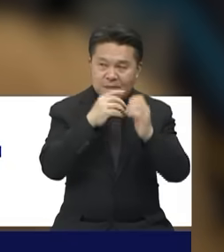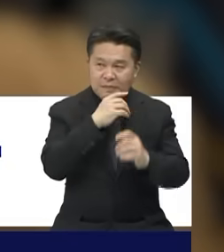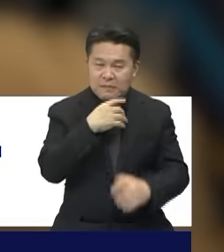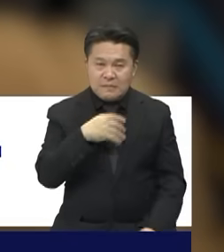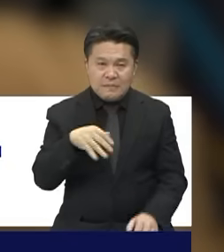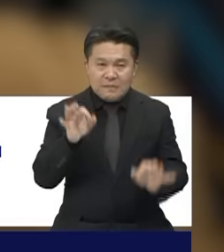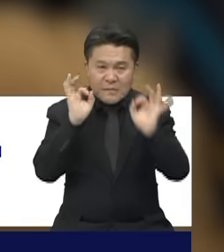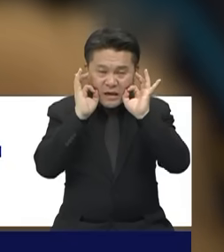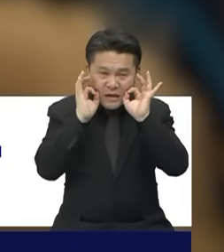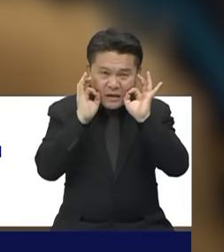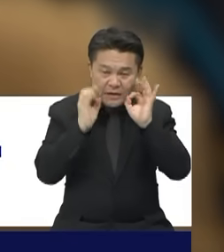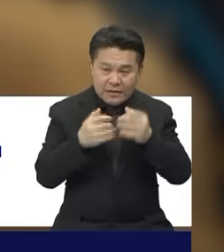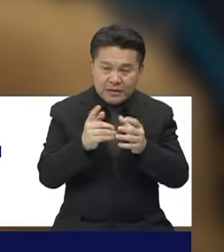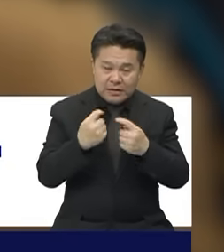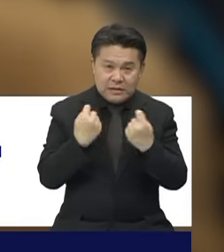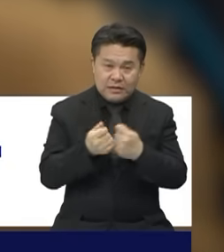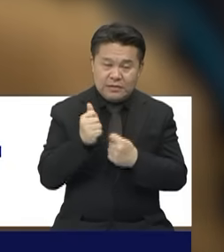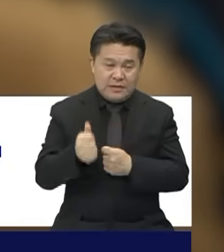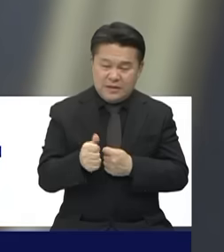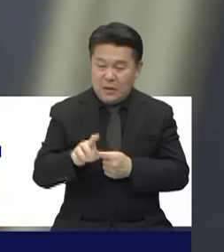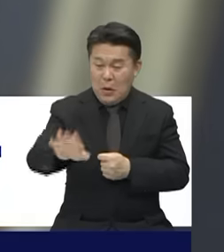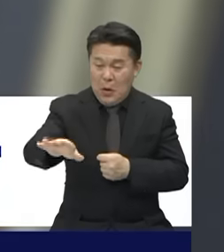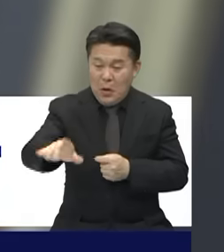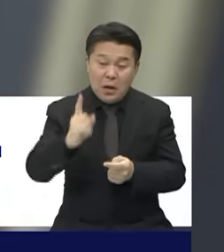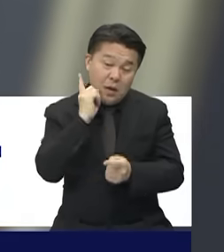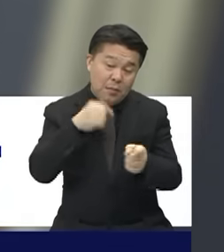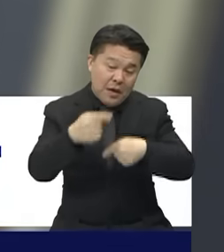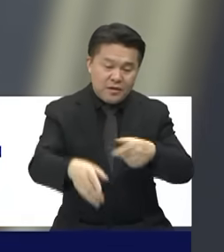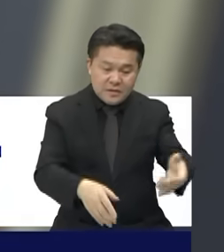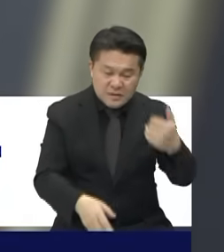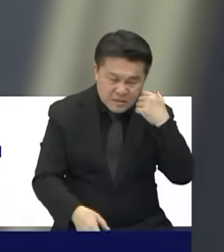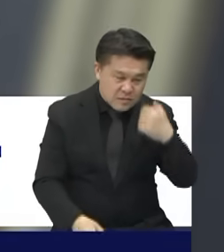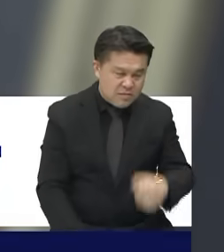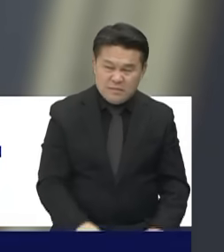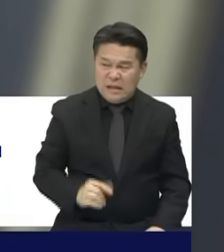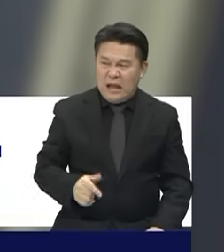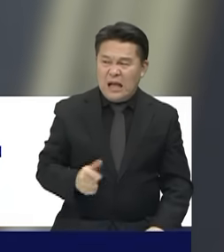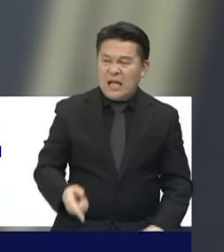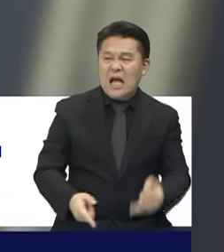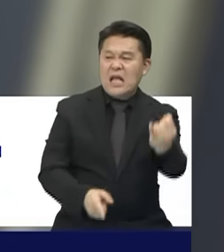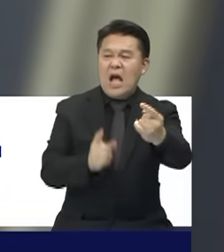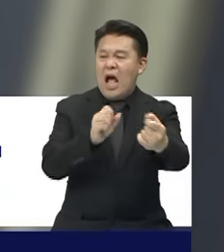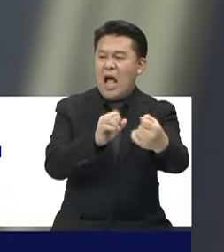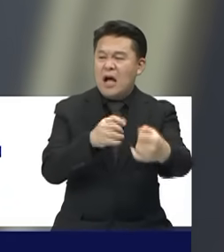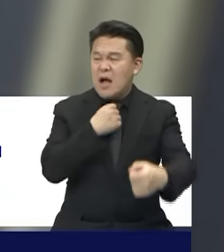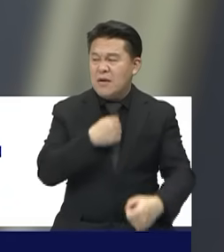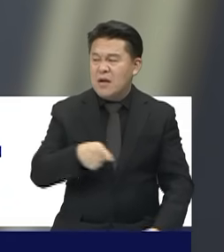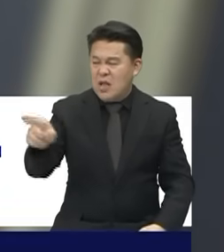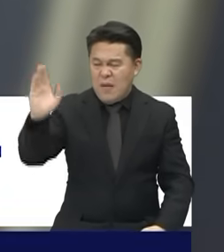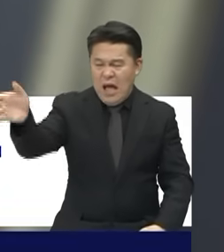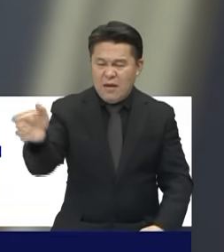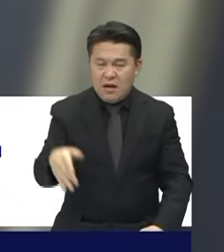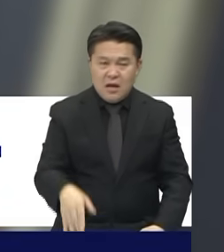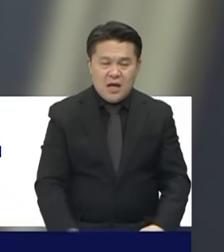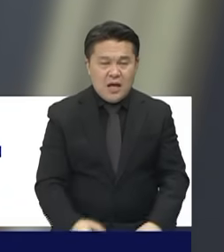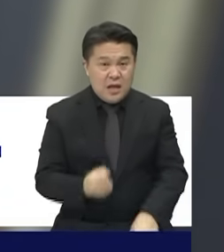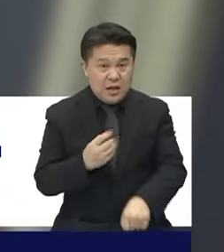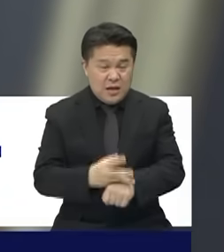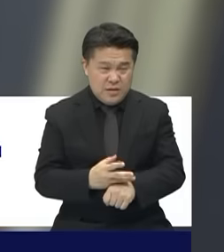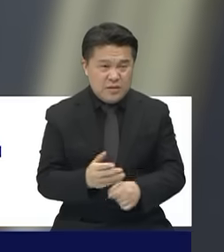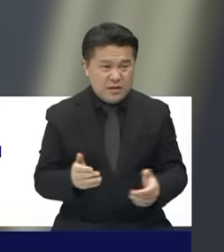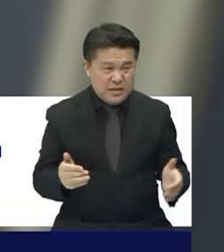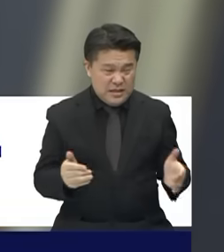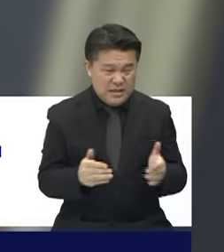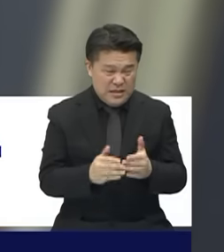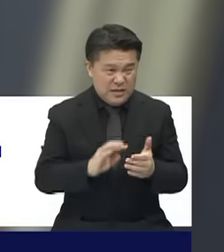이를 지켜보던 팀장이 전화를 건네받아도 해당 고객은 계속 글쓴이 어머니와만 통화를 원했고 결국 퇴근 시간까지